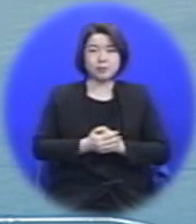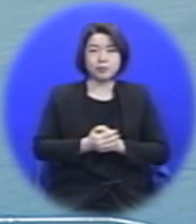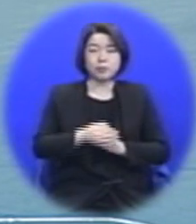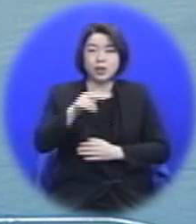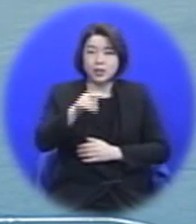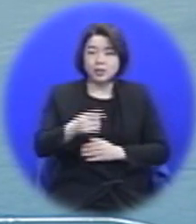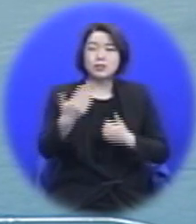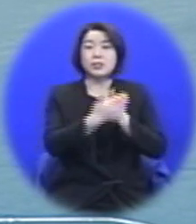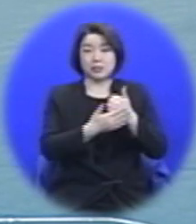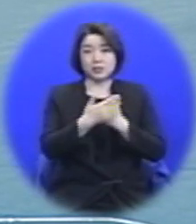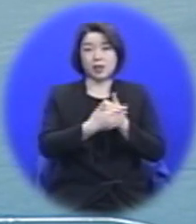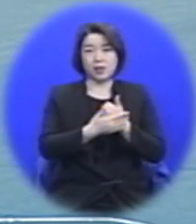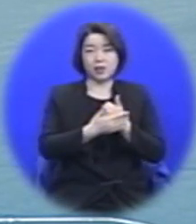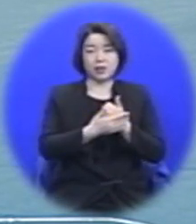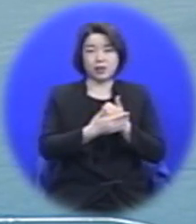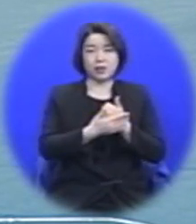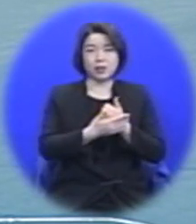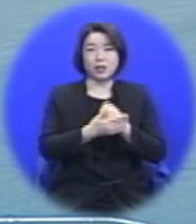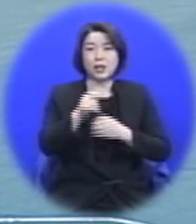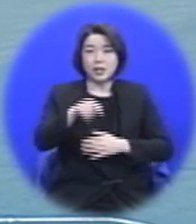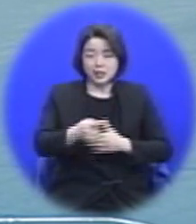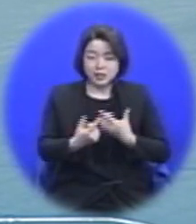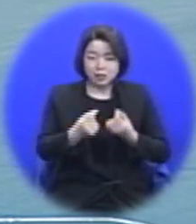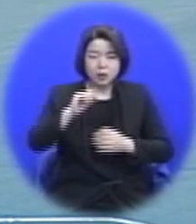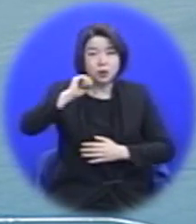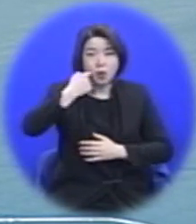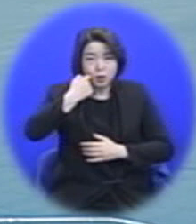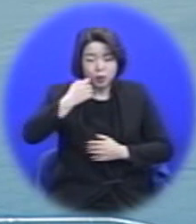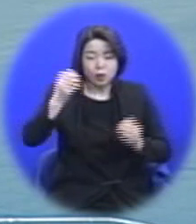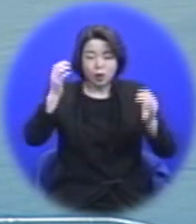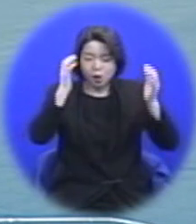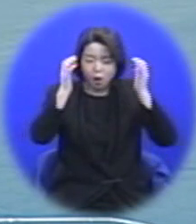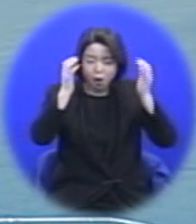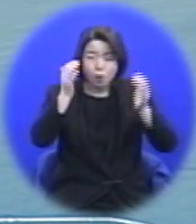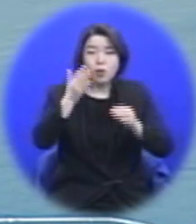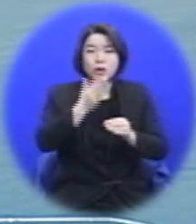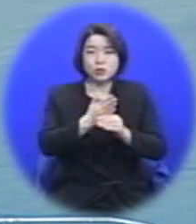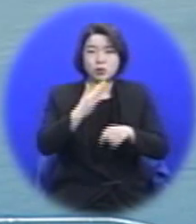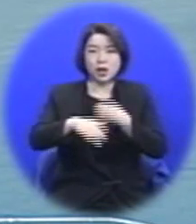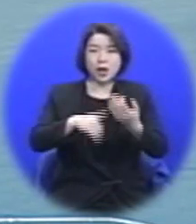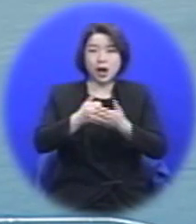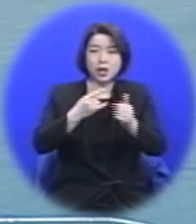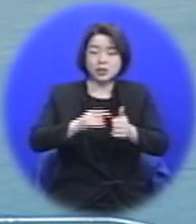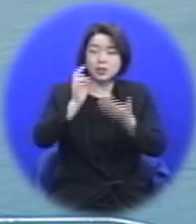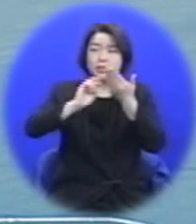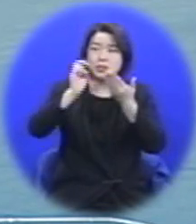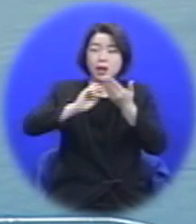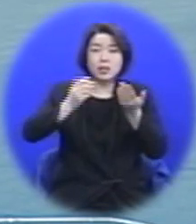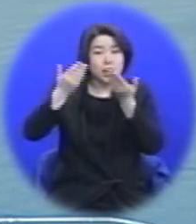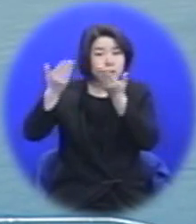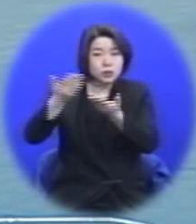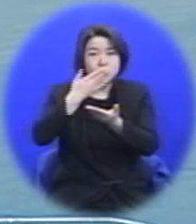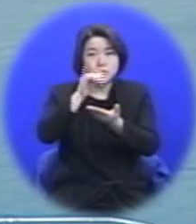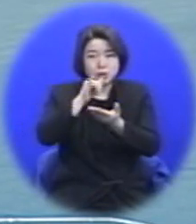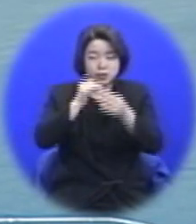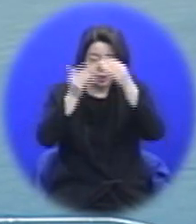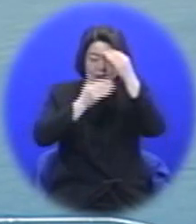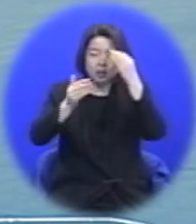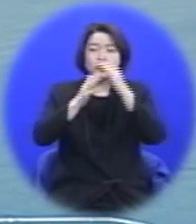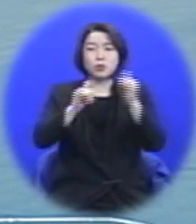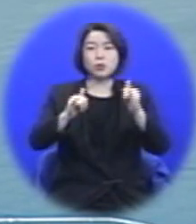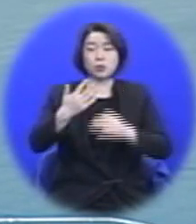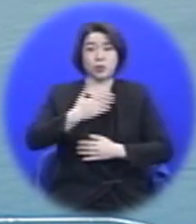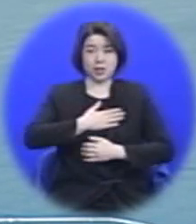이것이 은혜구나, 이런 어려움과 고난 중에 하나님께 찬양할 수 있는 그런 성도된